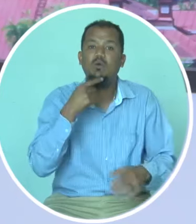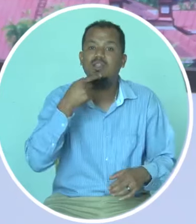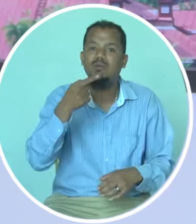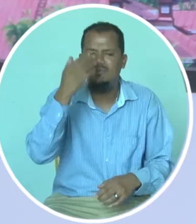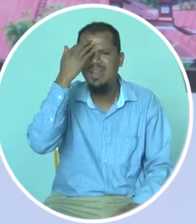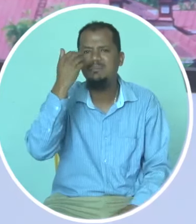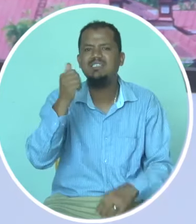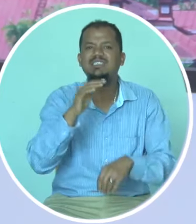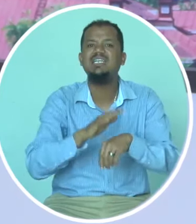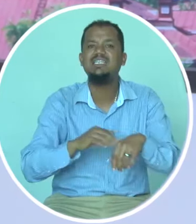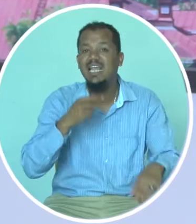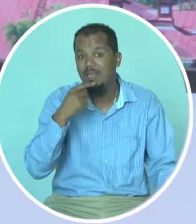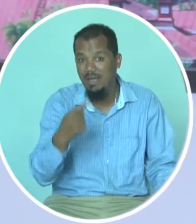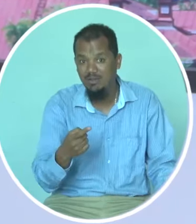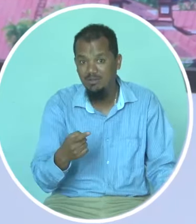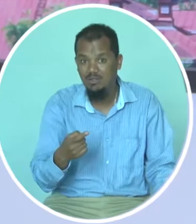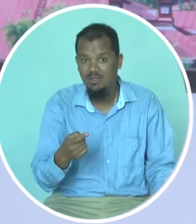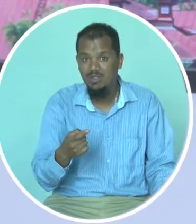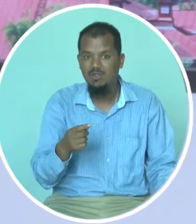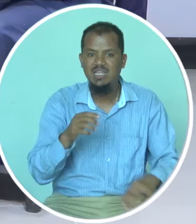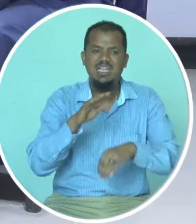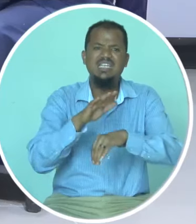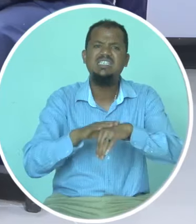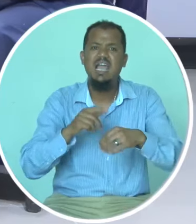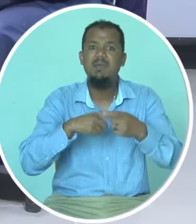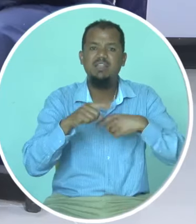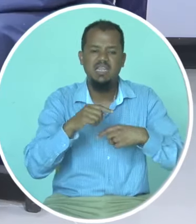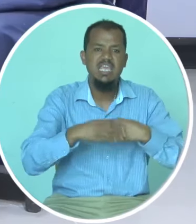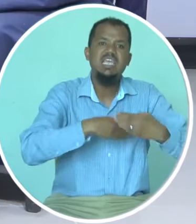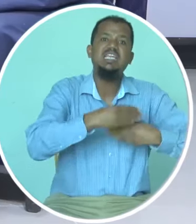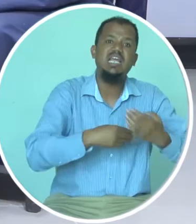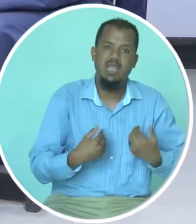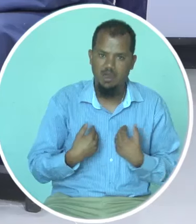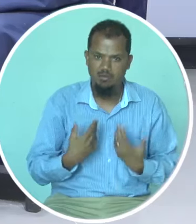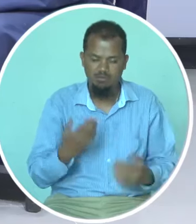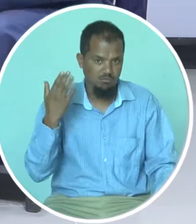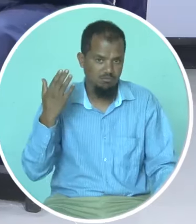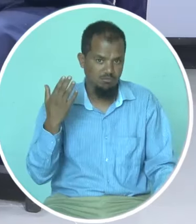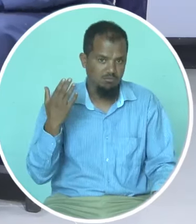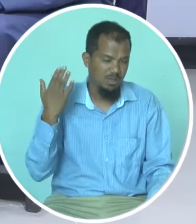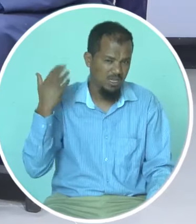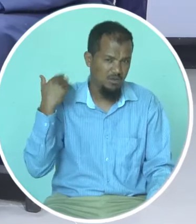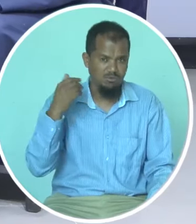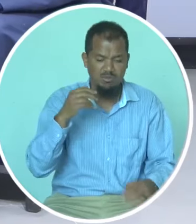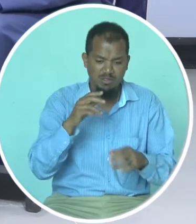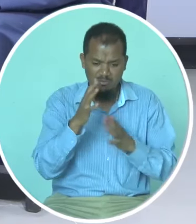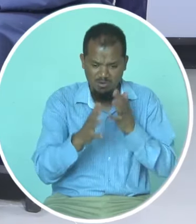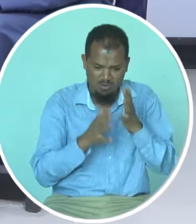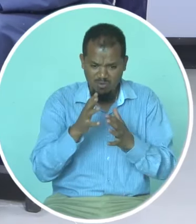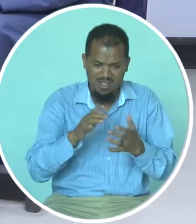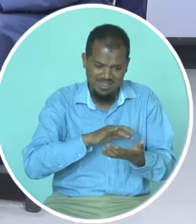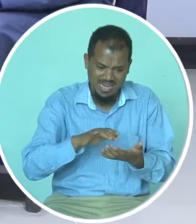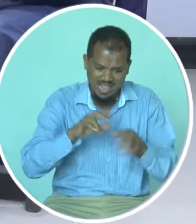ተብሎ ለምን ተሰየመ የተባለው እንግዲህ የስያሜ አመጣት ሂደት አለው። በቀደሙት የምልክት ቋንቋ ጥናትና